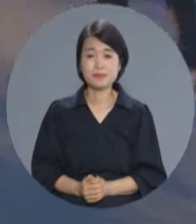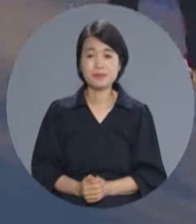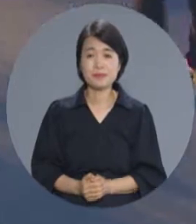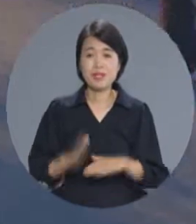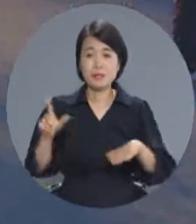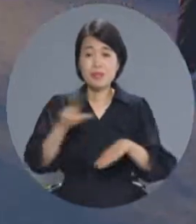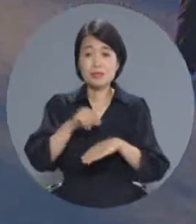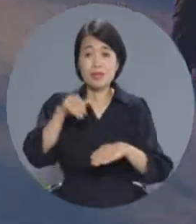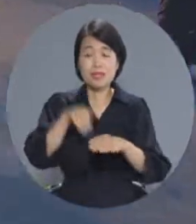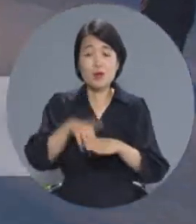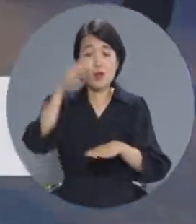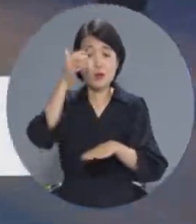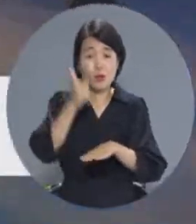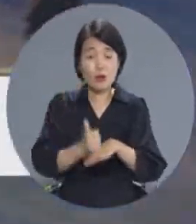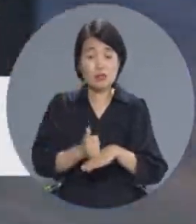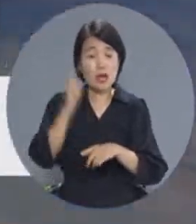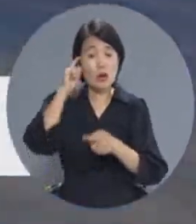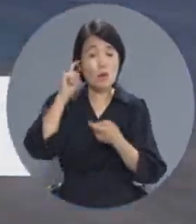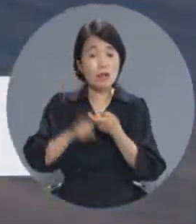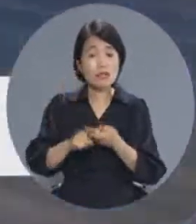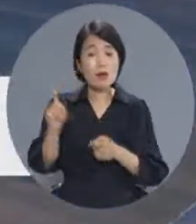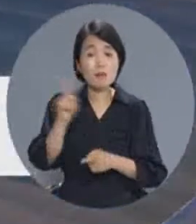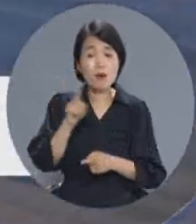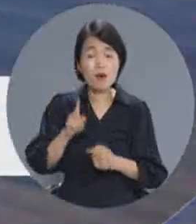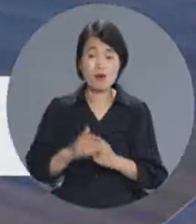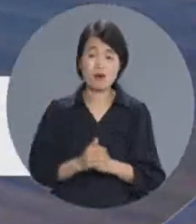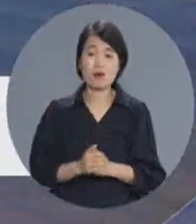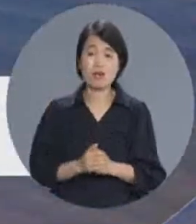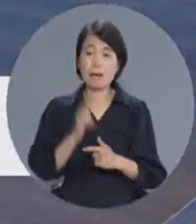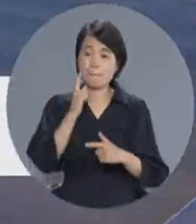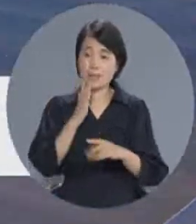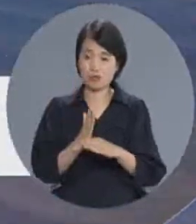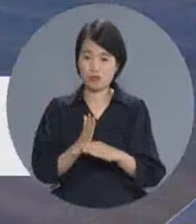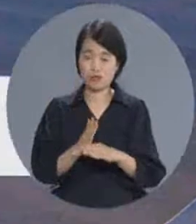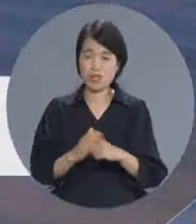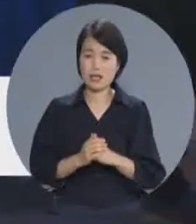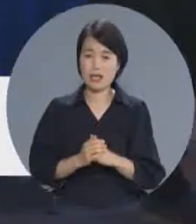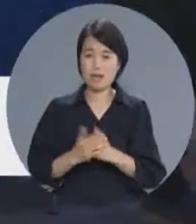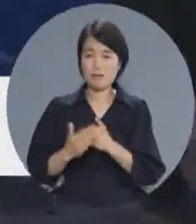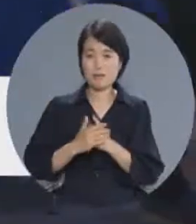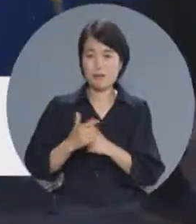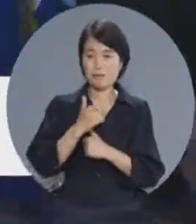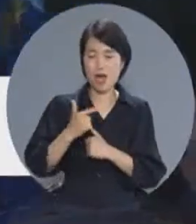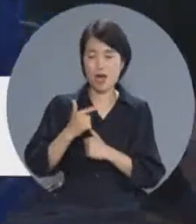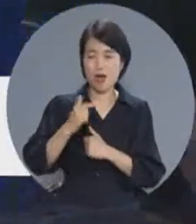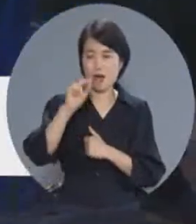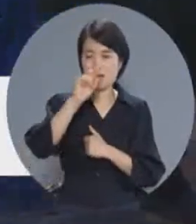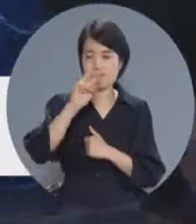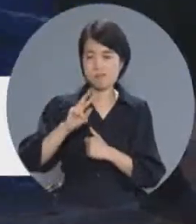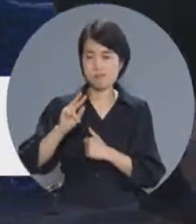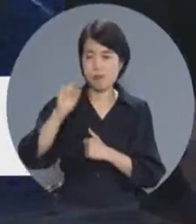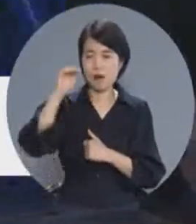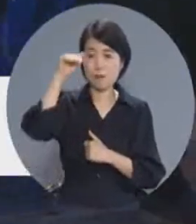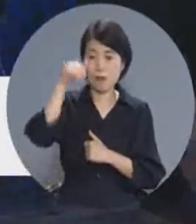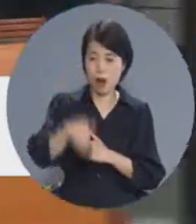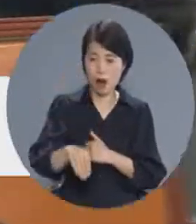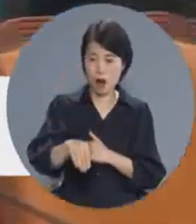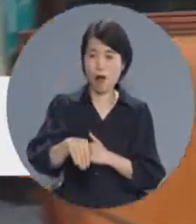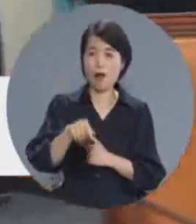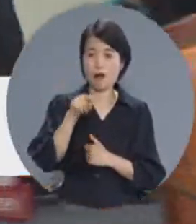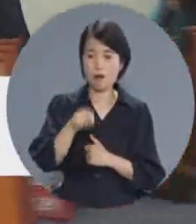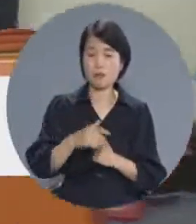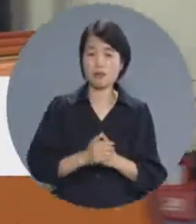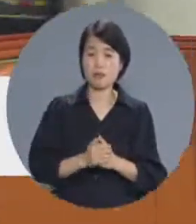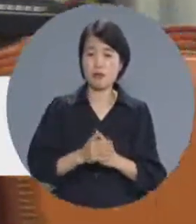이번 지방선거 결과에서 가장 큰 관심사는 민주당의 콘크리트 지지의 균열이 가고 있다는 겁니다